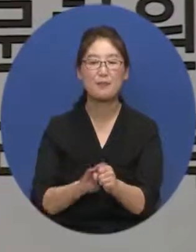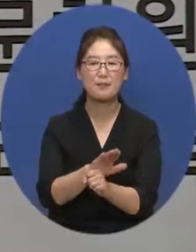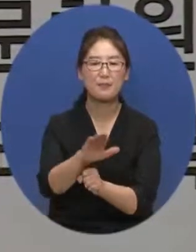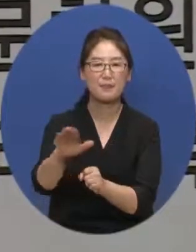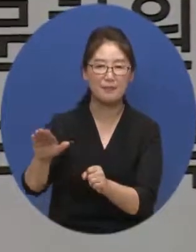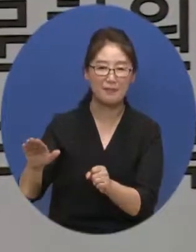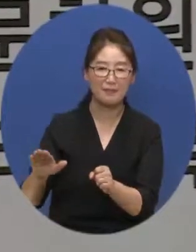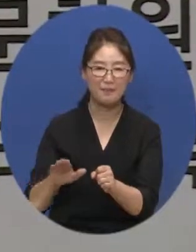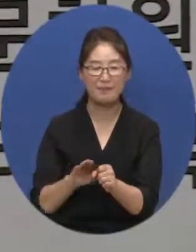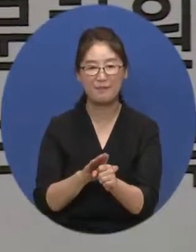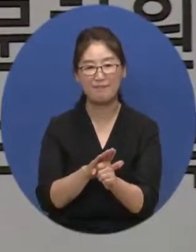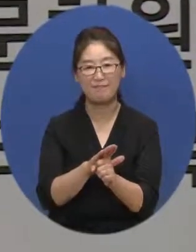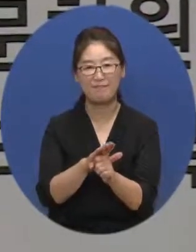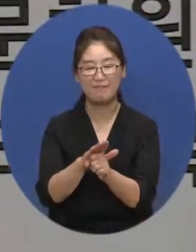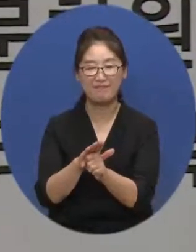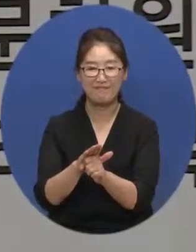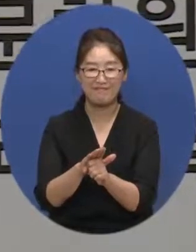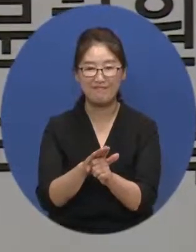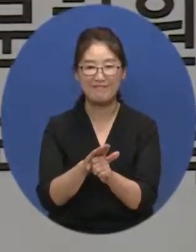사랑이다.